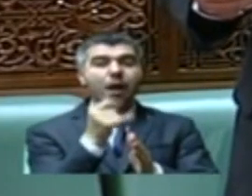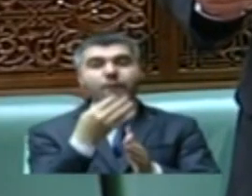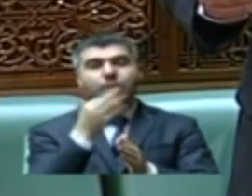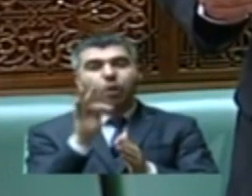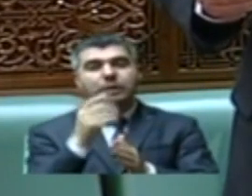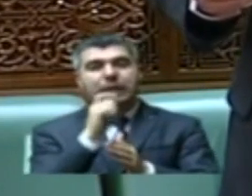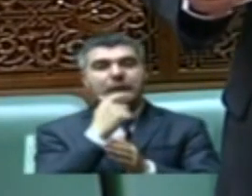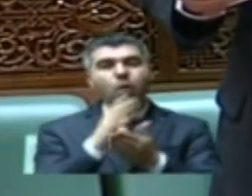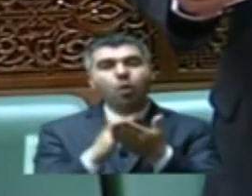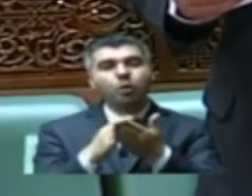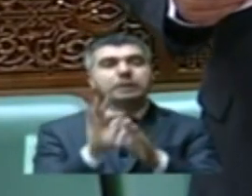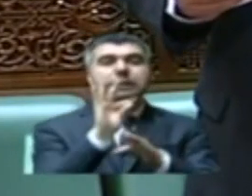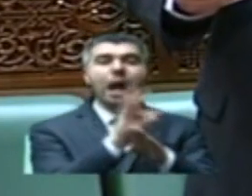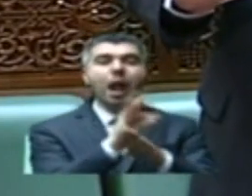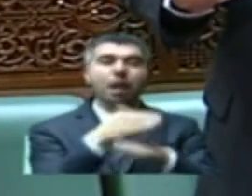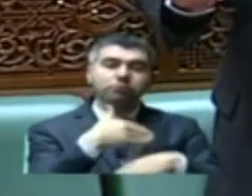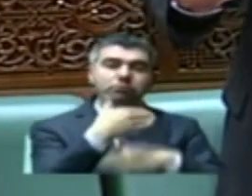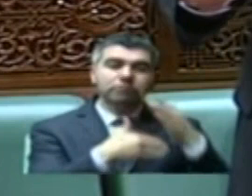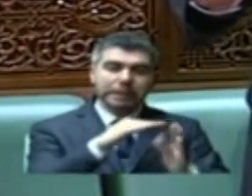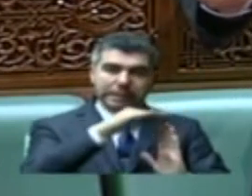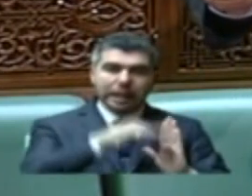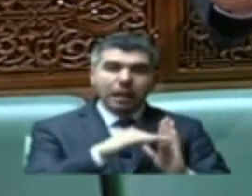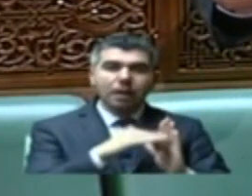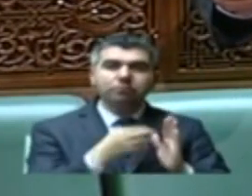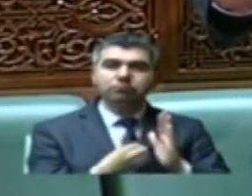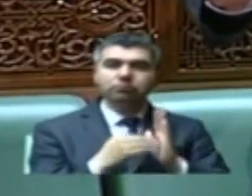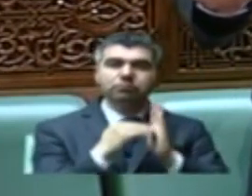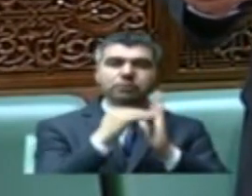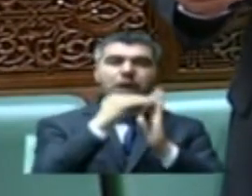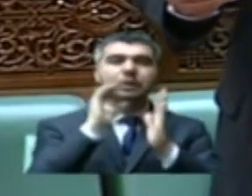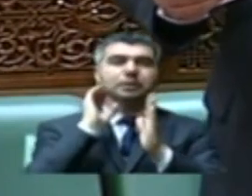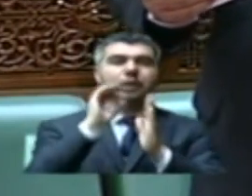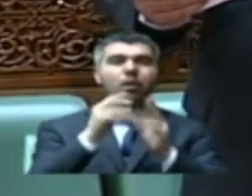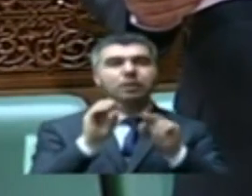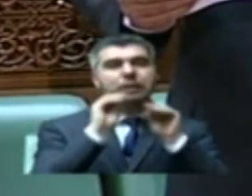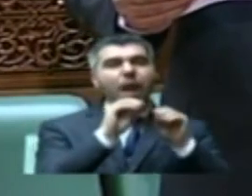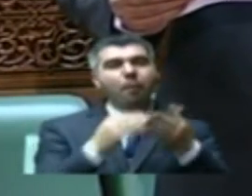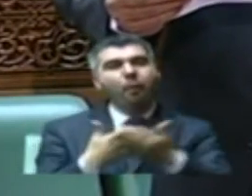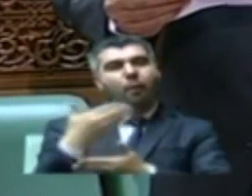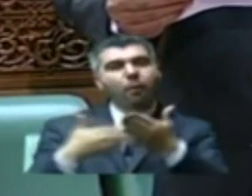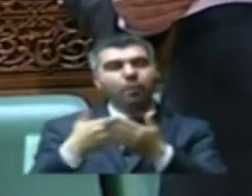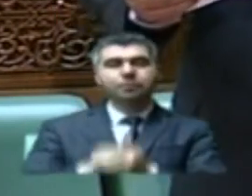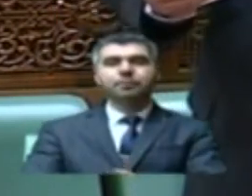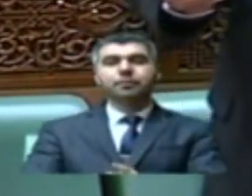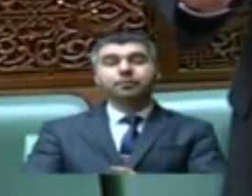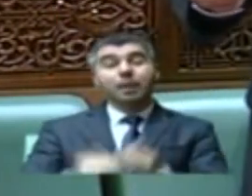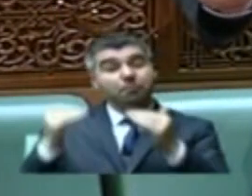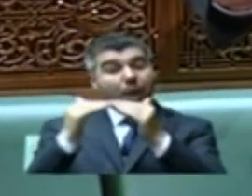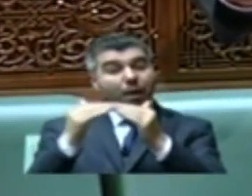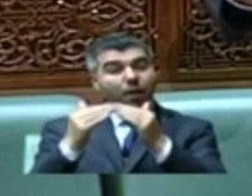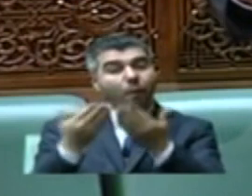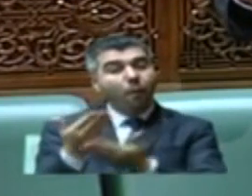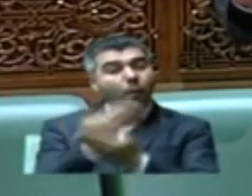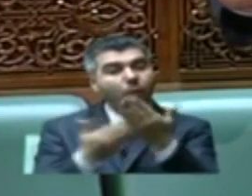وتصحيح الاختلال والإزدواجية في لغات التدريس بالتخصصات العلمية، وفي نفس السياق نسجل بعض